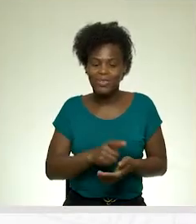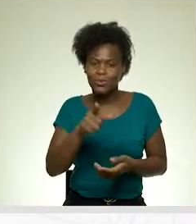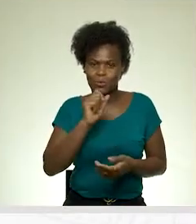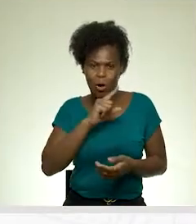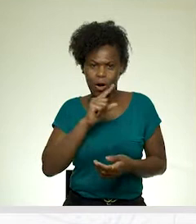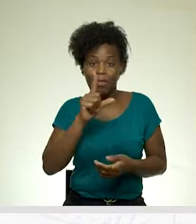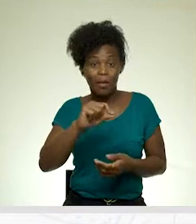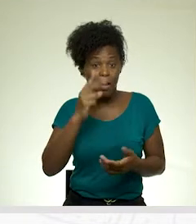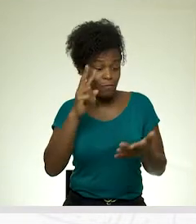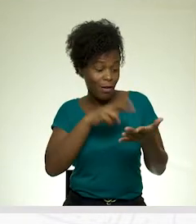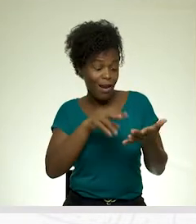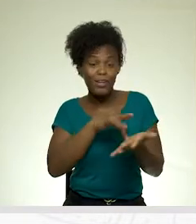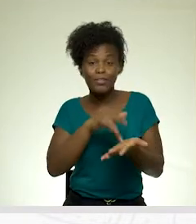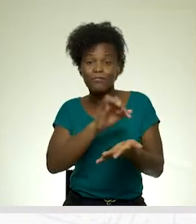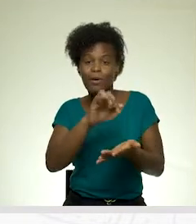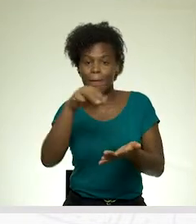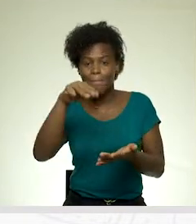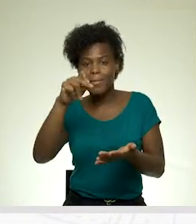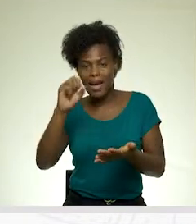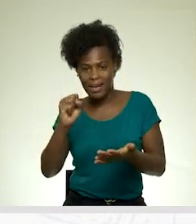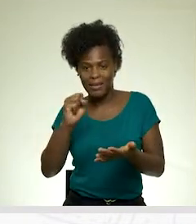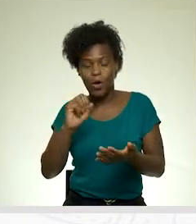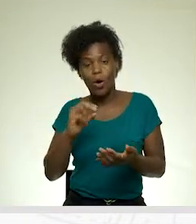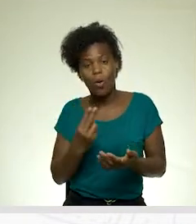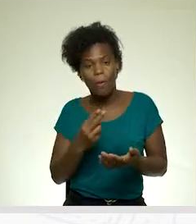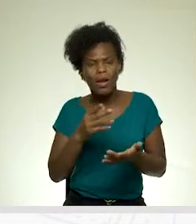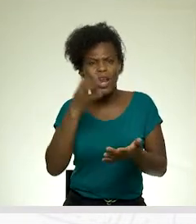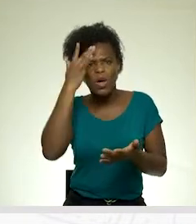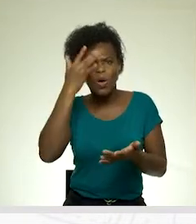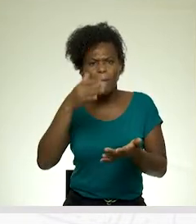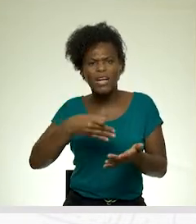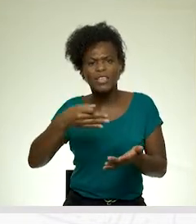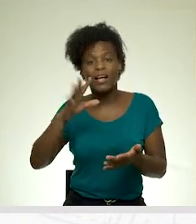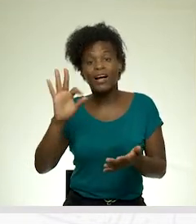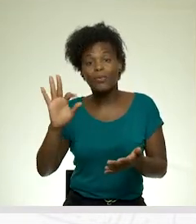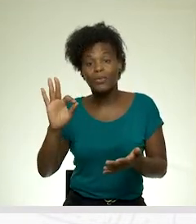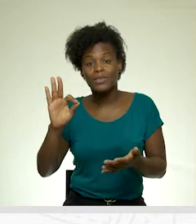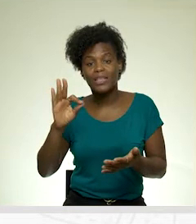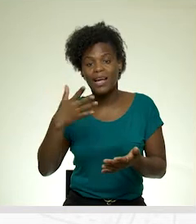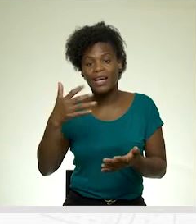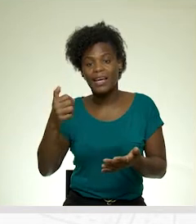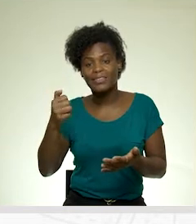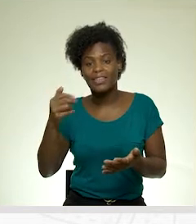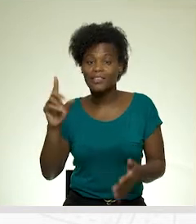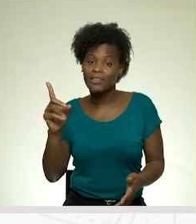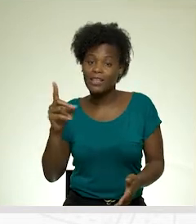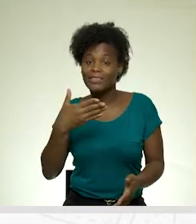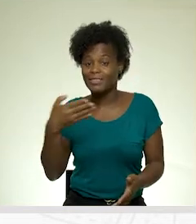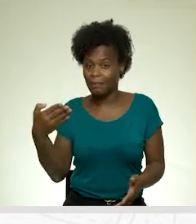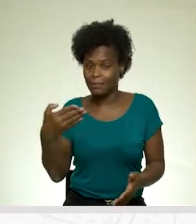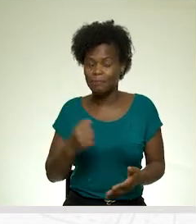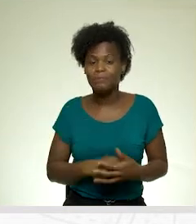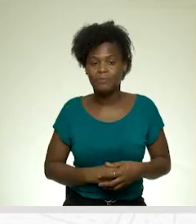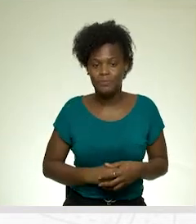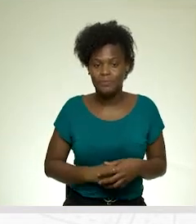Tu peux consulter le manuel MAG aux pages 14, 15, 16 et 17.